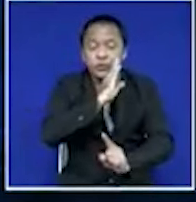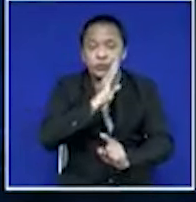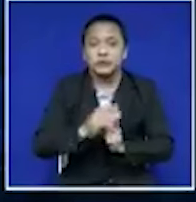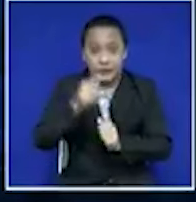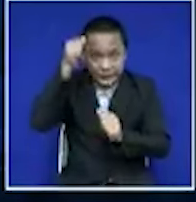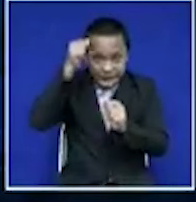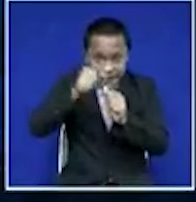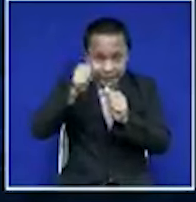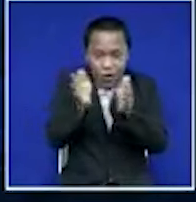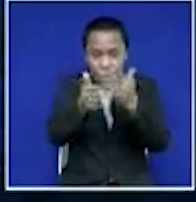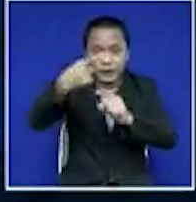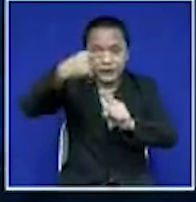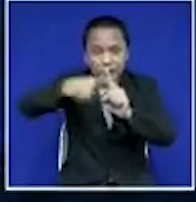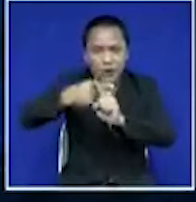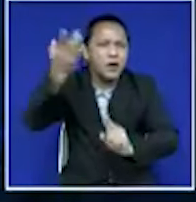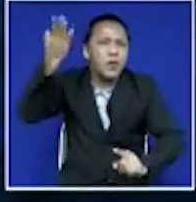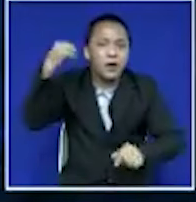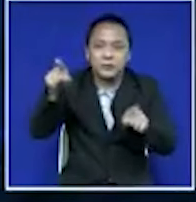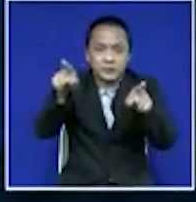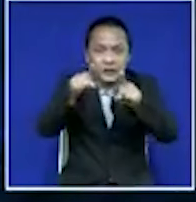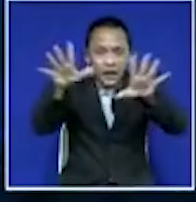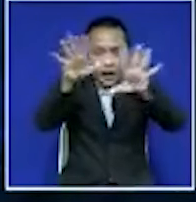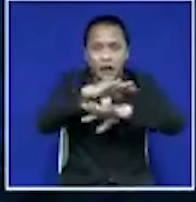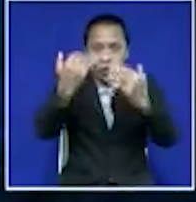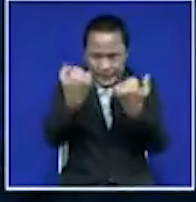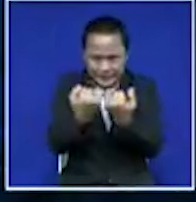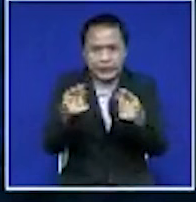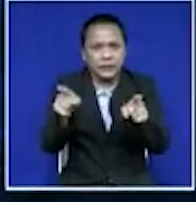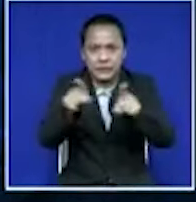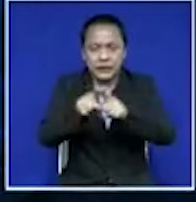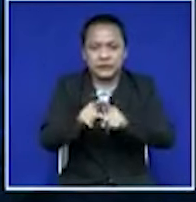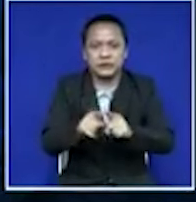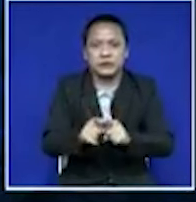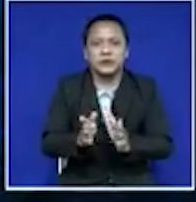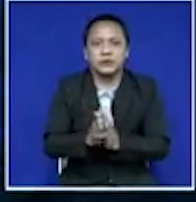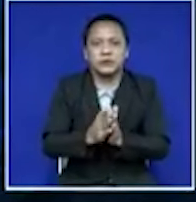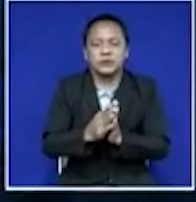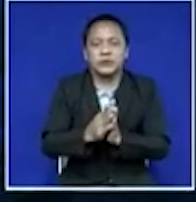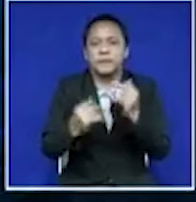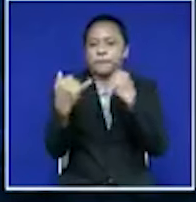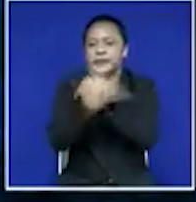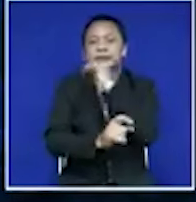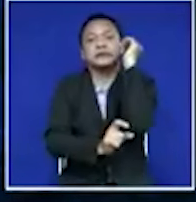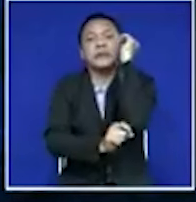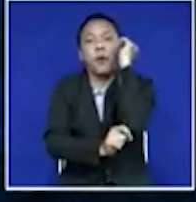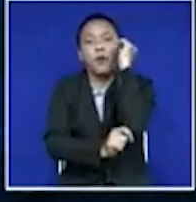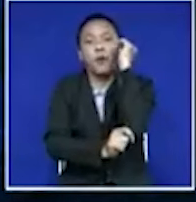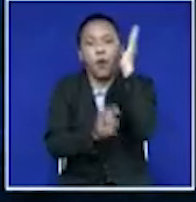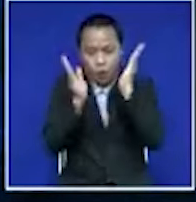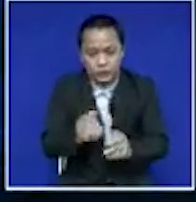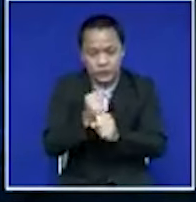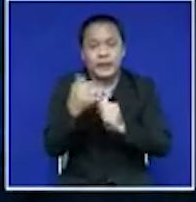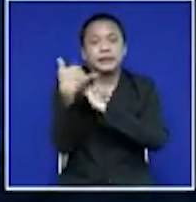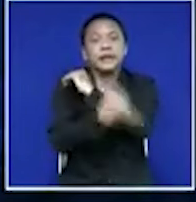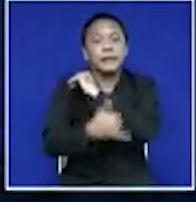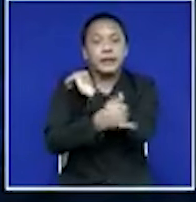ำได้นะครับเคยเกิดกรณีอย่างนี้และทุกวันนี้ก็ยังใช้อยู่ที่ทางสิงคโปร์มีแรงงานต่างด้า